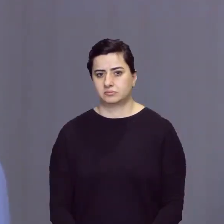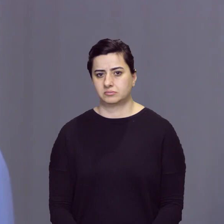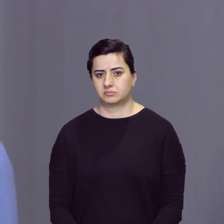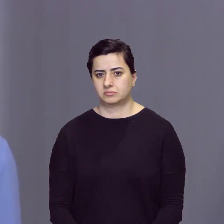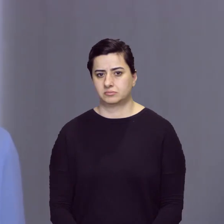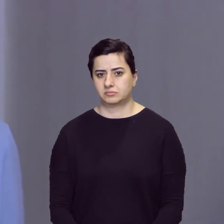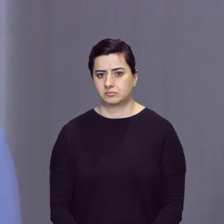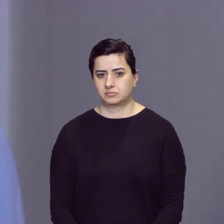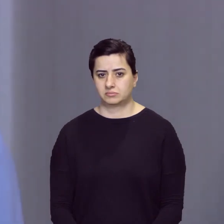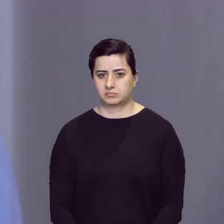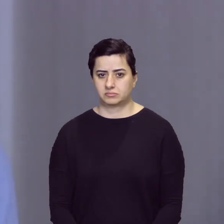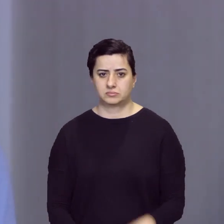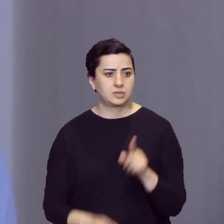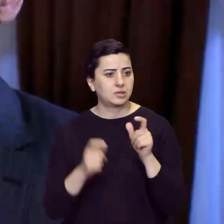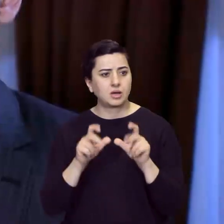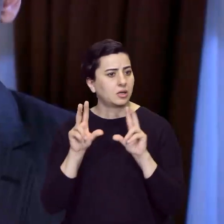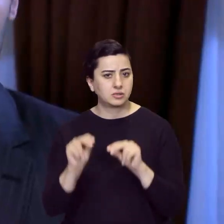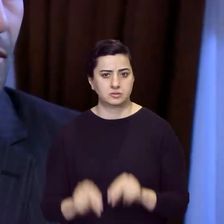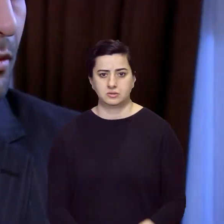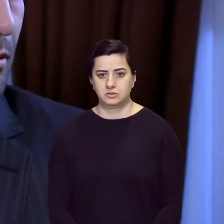Geçmiş. Nerede yatacaksın?